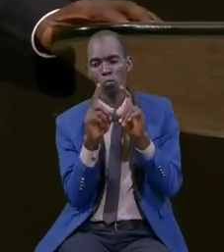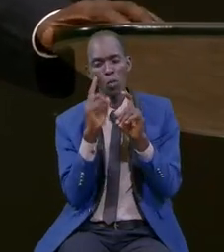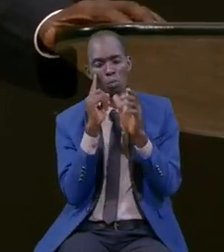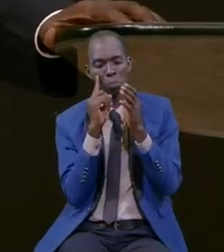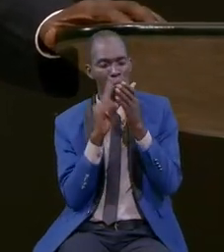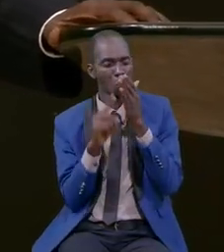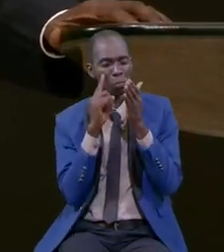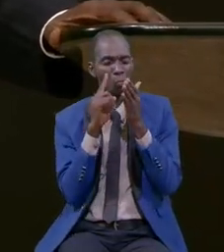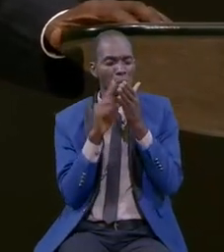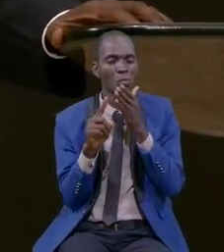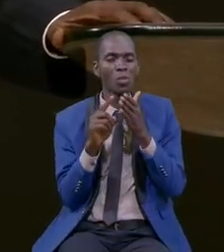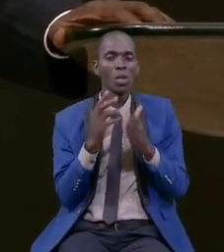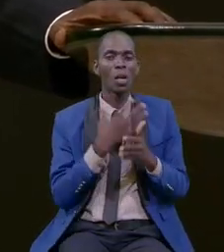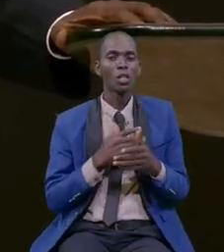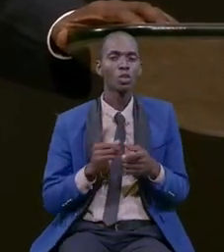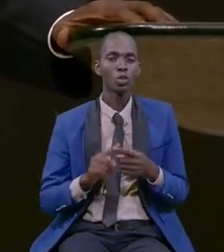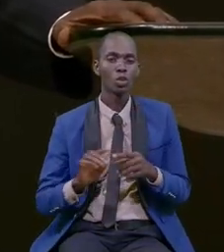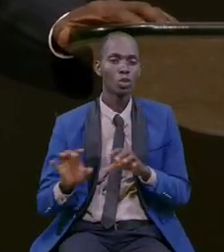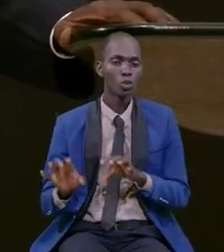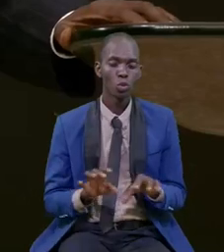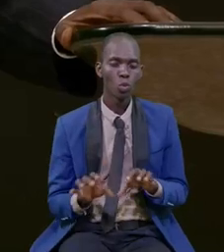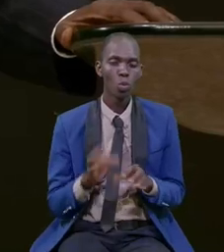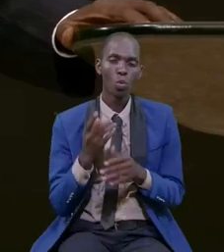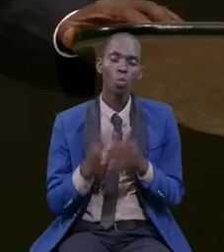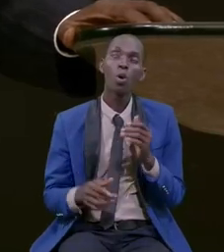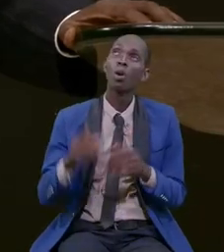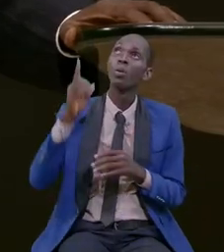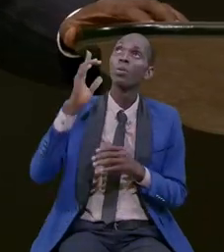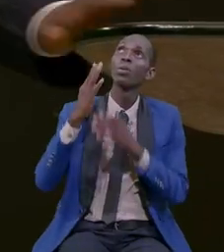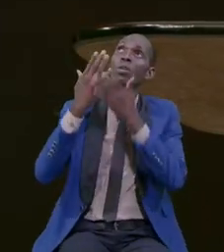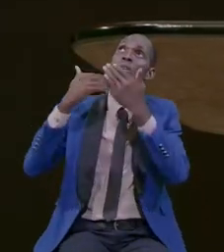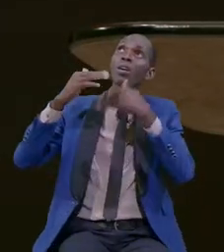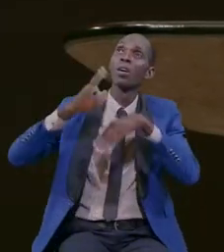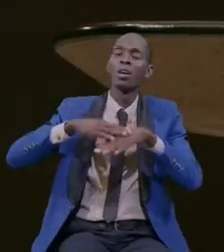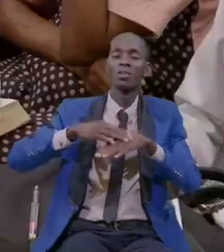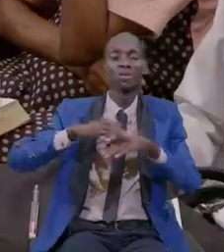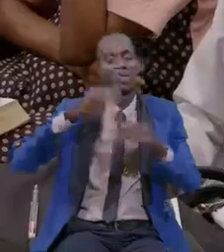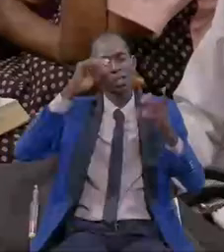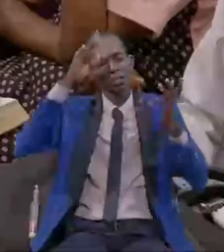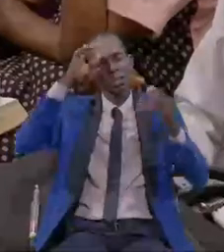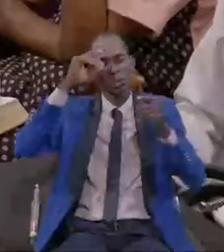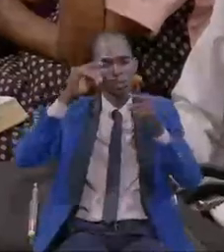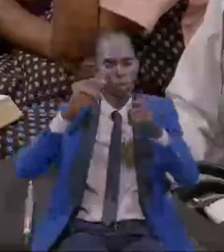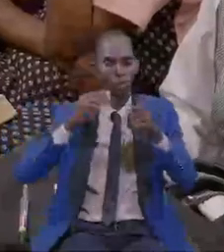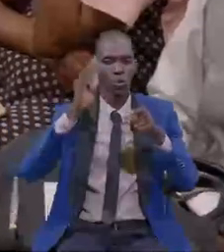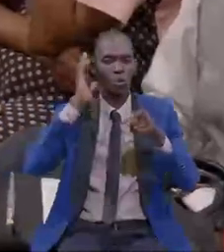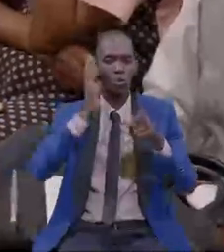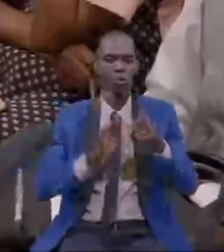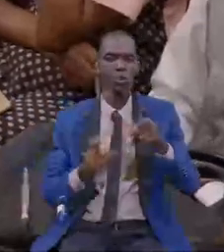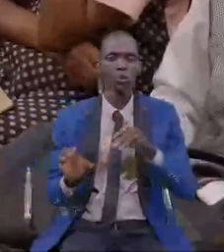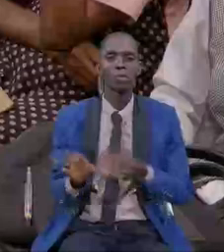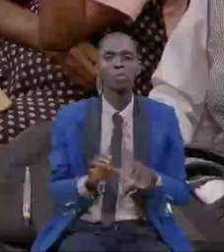faire ce que Dieu le Tout-Puissant du ciel espère que tu fasses alors nous avons